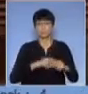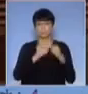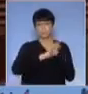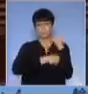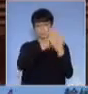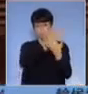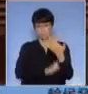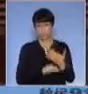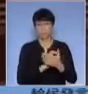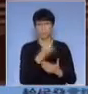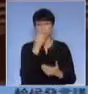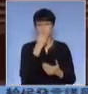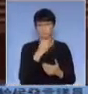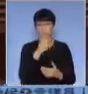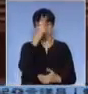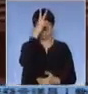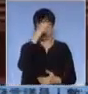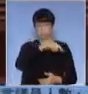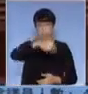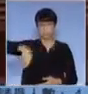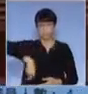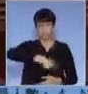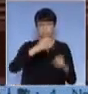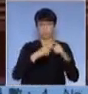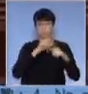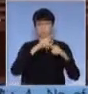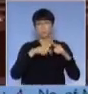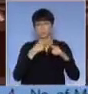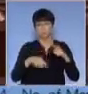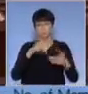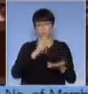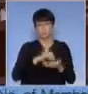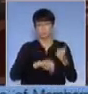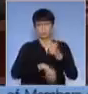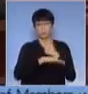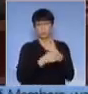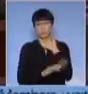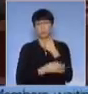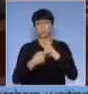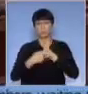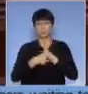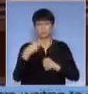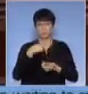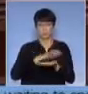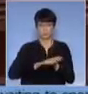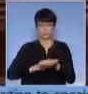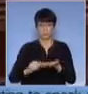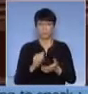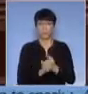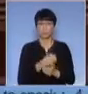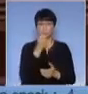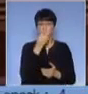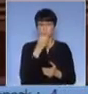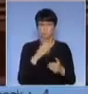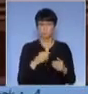立香港特別行政區，並由全國人民代表大會制定基本法。基本法第一條清楚指出，香港特別行政區是中華人